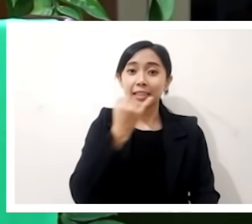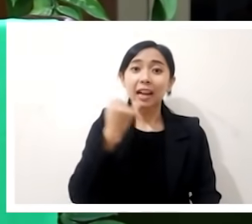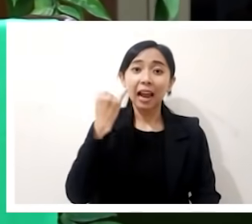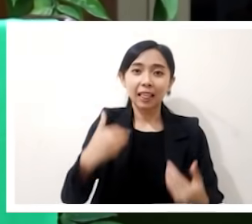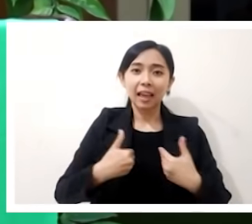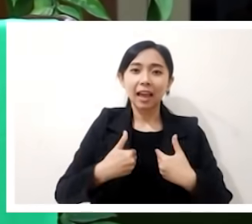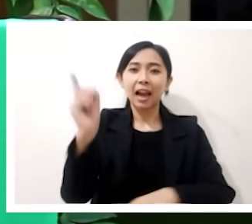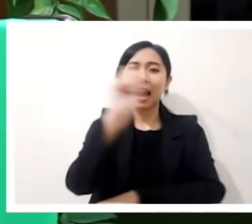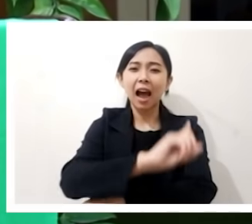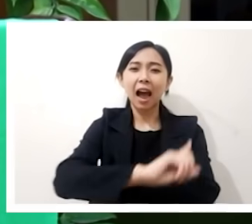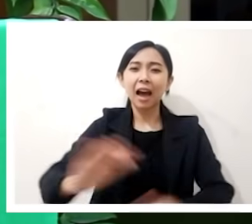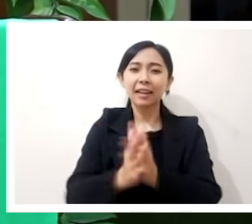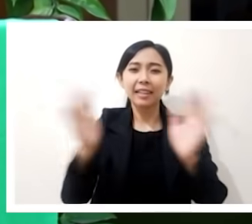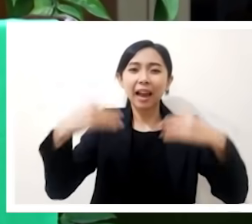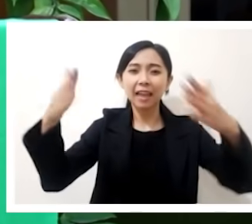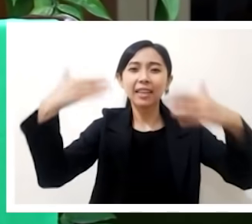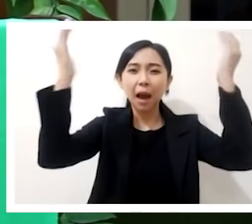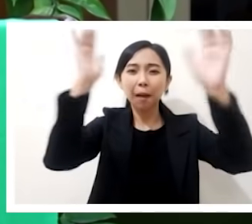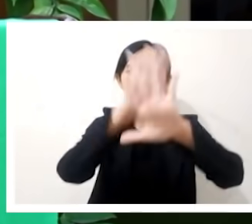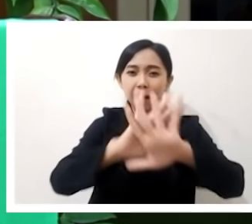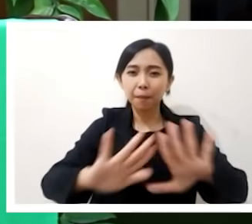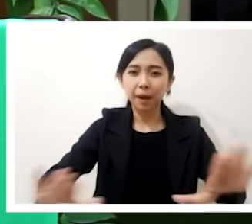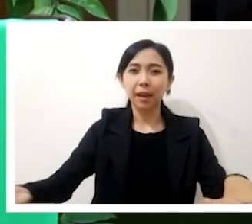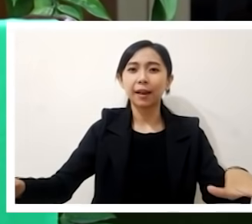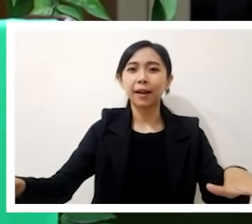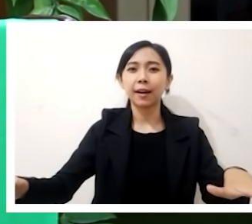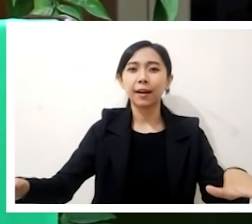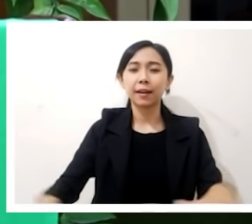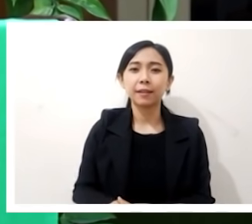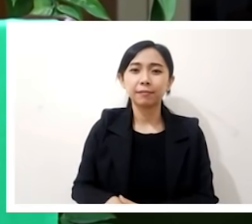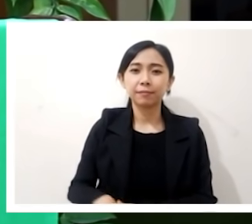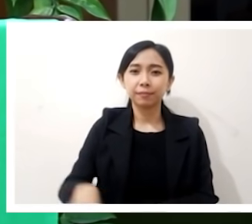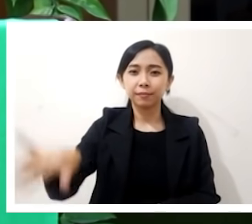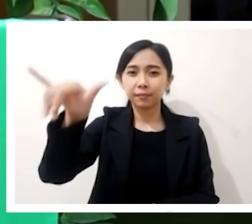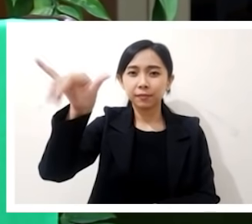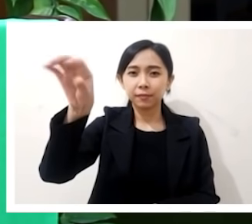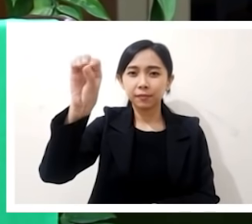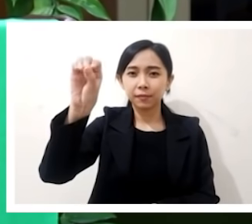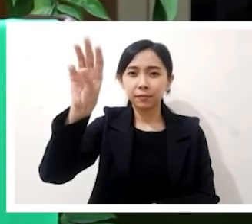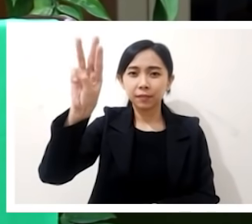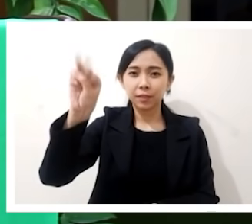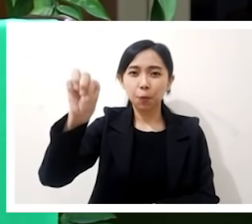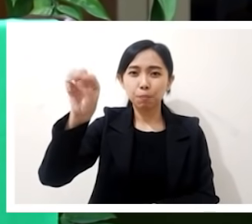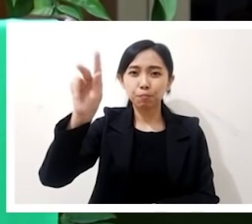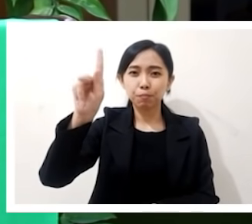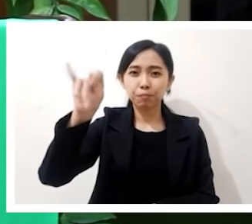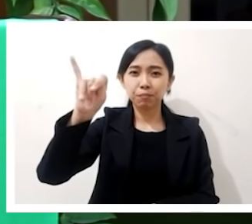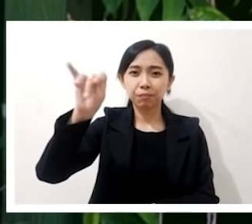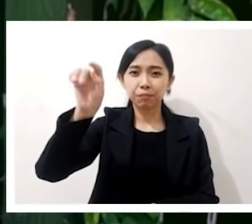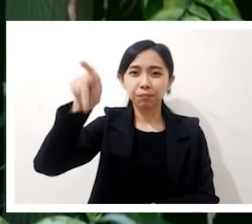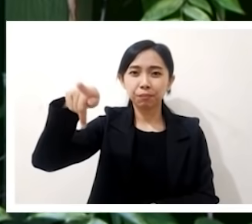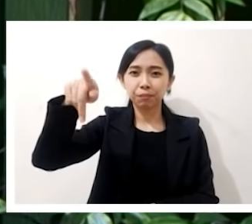disebut Hari Raya Penebusan, Yom Kippur. Di hari penting itu, hari penebusan